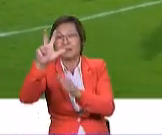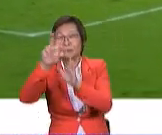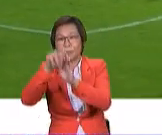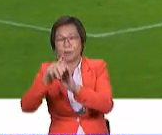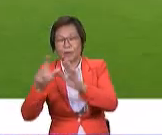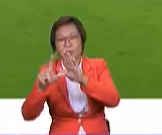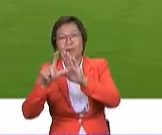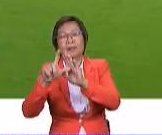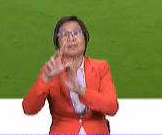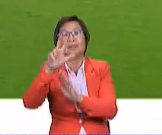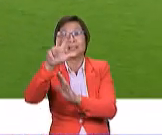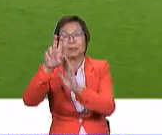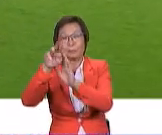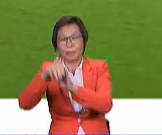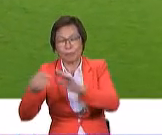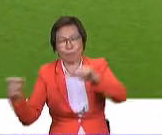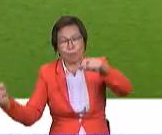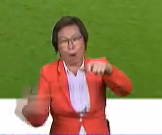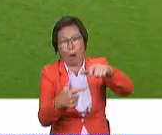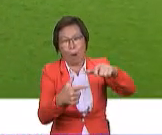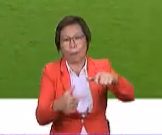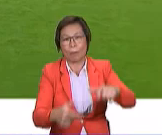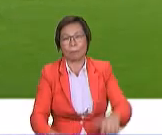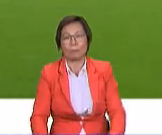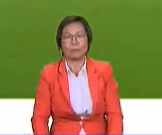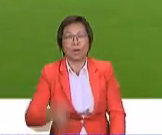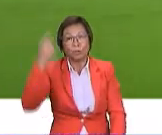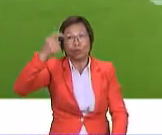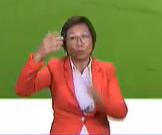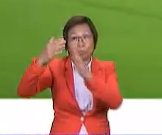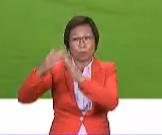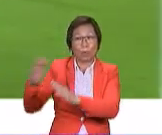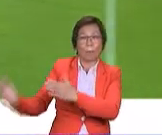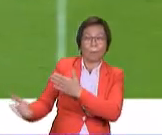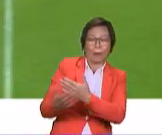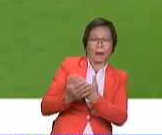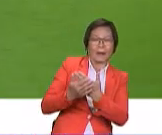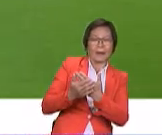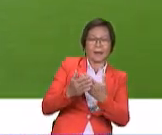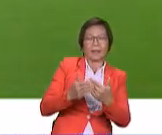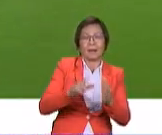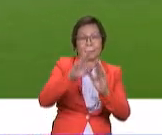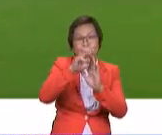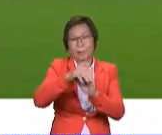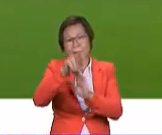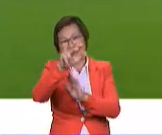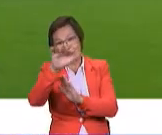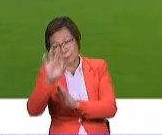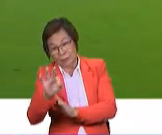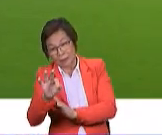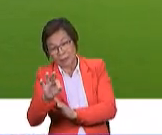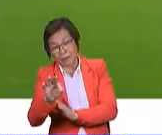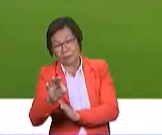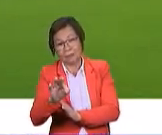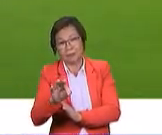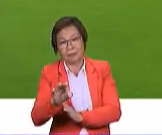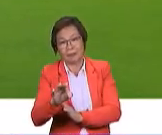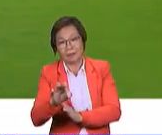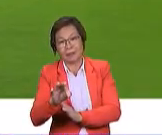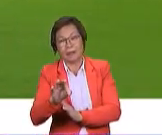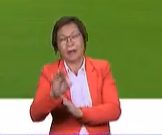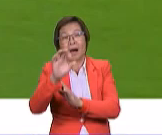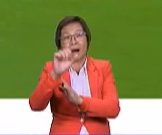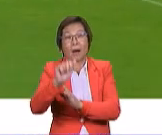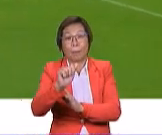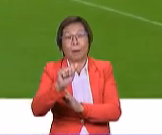kemudian Hai tuan rumah bagaimana pun kembali di depan pada menit ke-39 Terus hingga sama